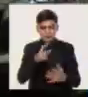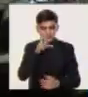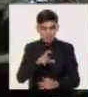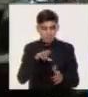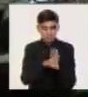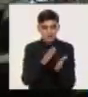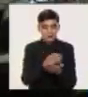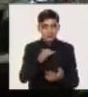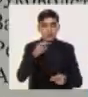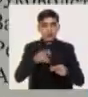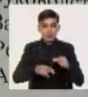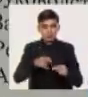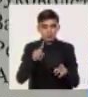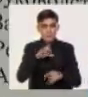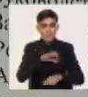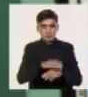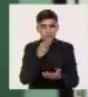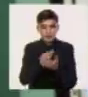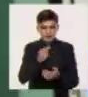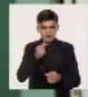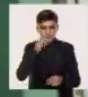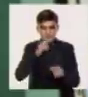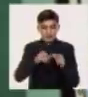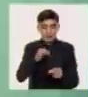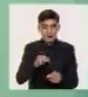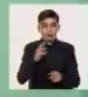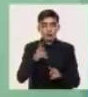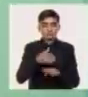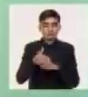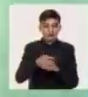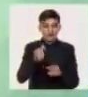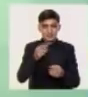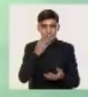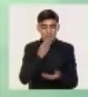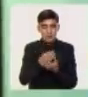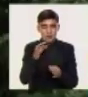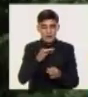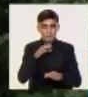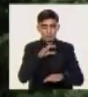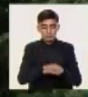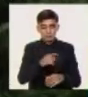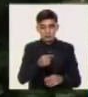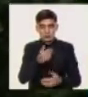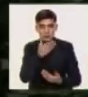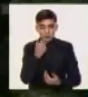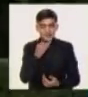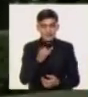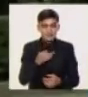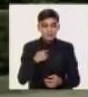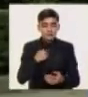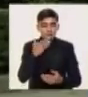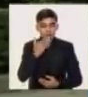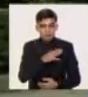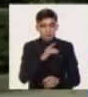человек. Заканчивается все тем, что банк теряет средства, а заемщик к моменту срока возврата денег оказывается банкротом. Мы спросили у